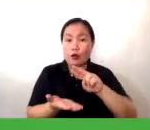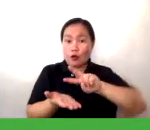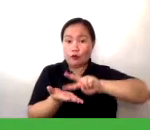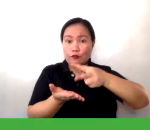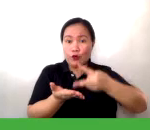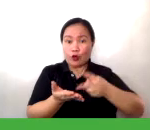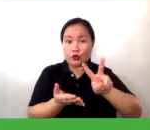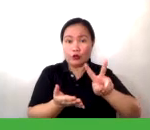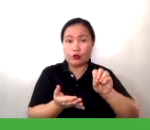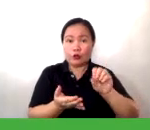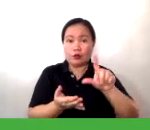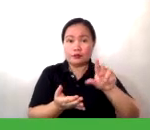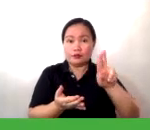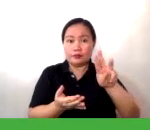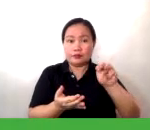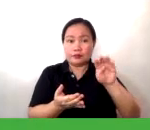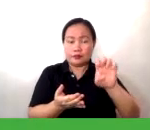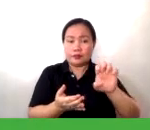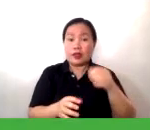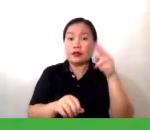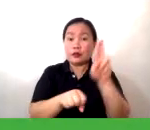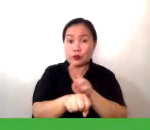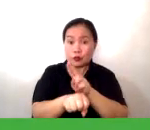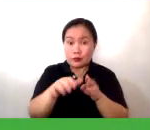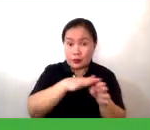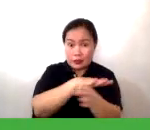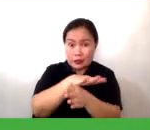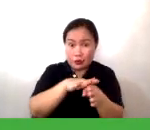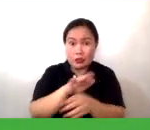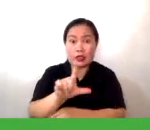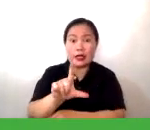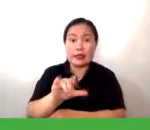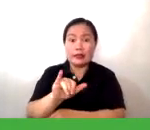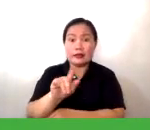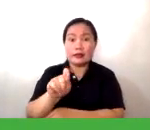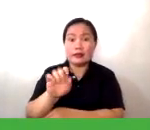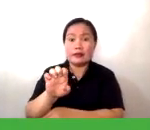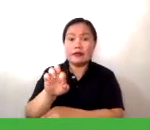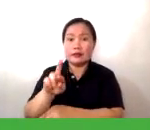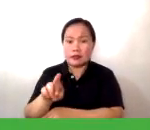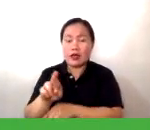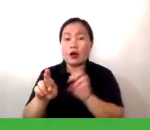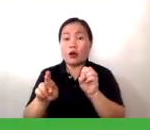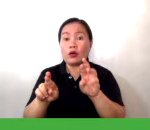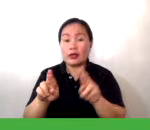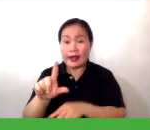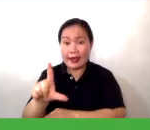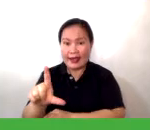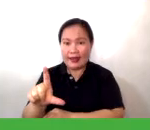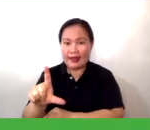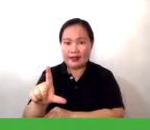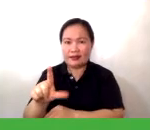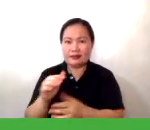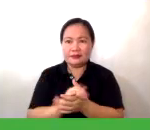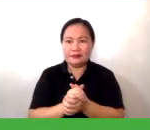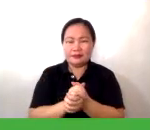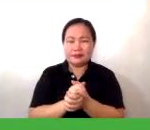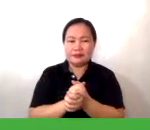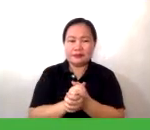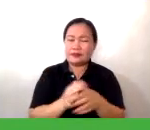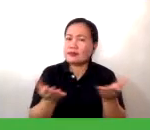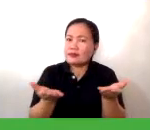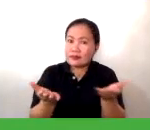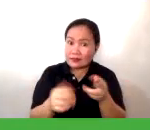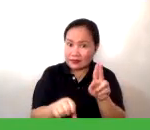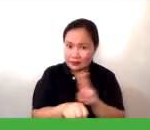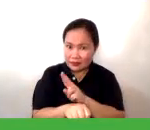we are solving or converting units of measure for capacity, then the basic unit is liter. So ito yung, saan